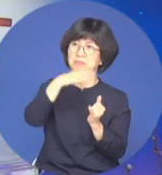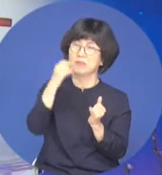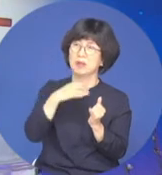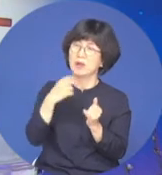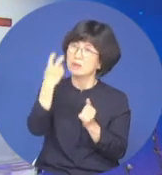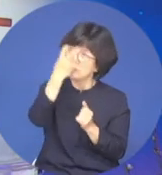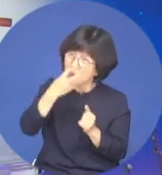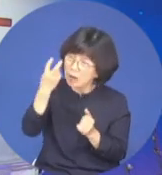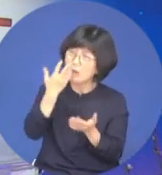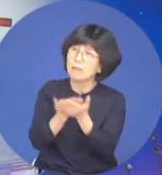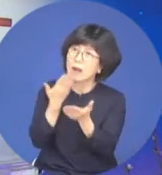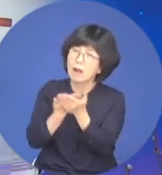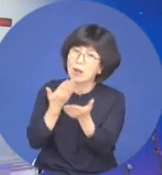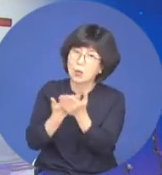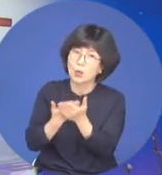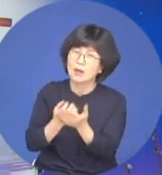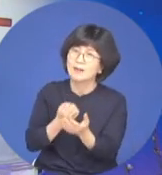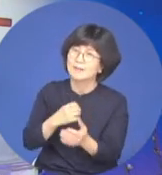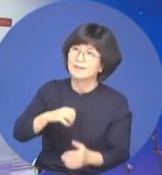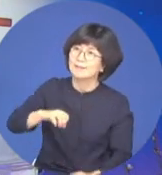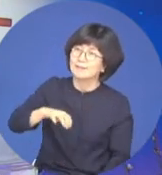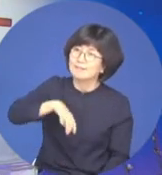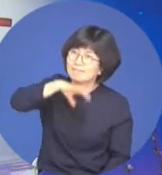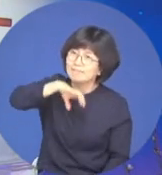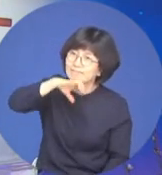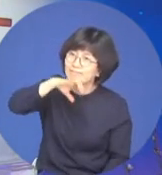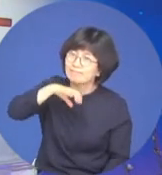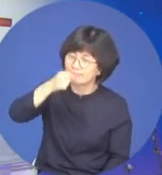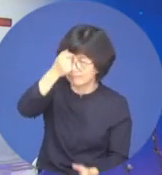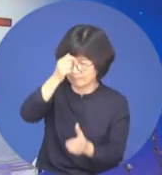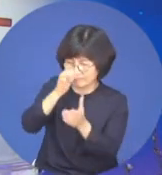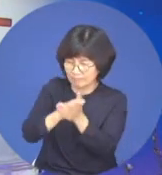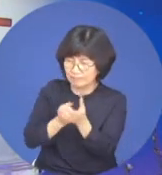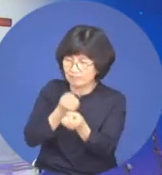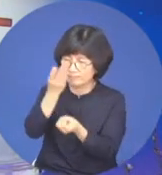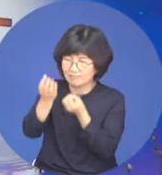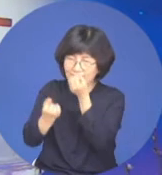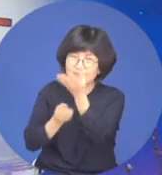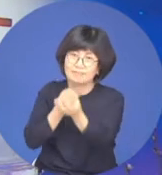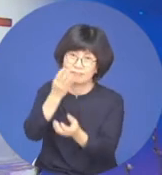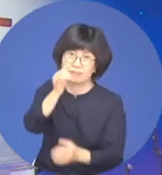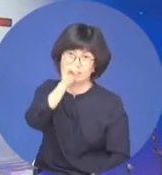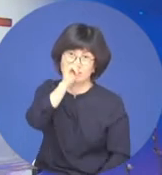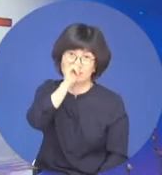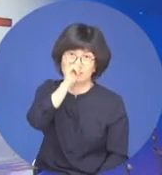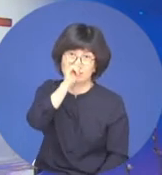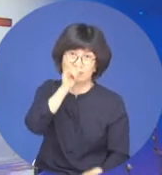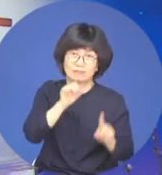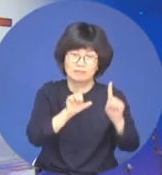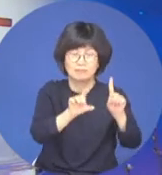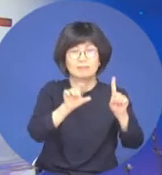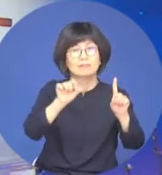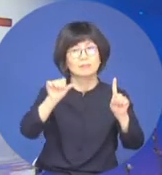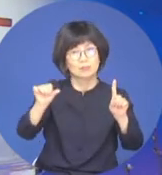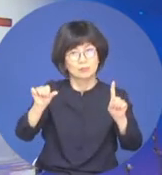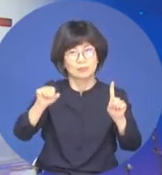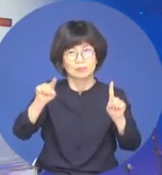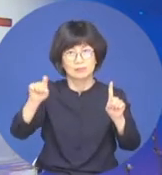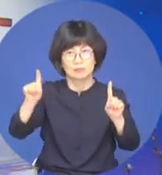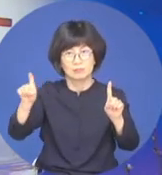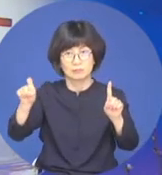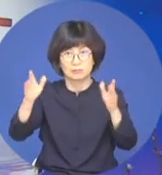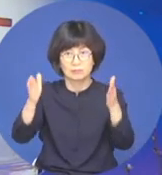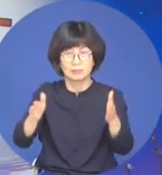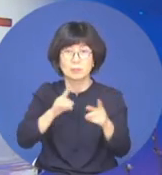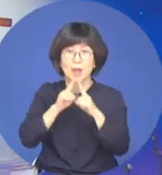막 항의성 기도를 하는 거예요. 1장 5절부터 11절까지 하나님이 응답을 하십니다. 응답을